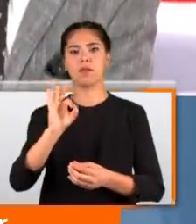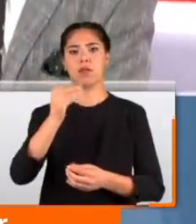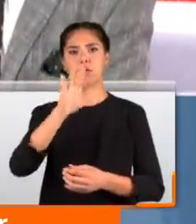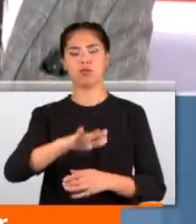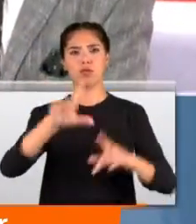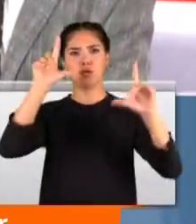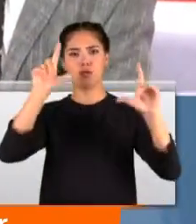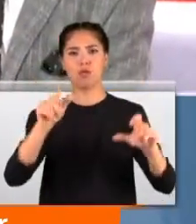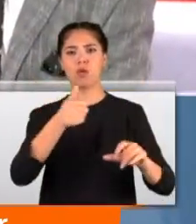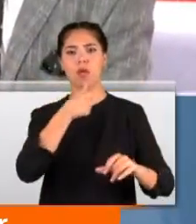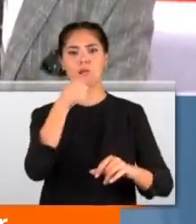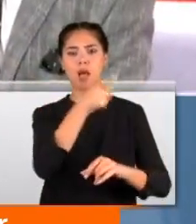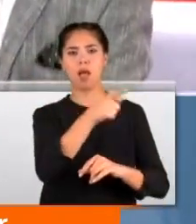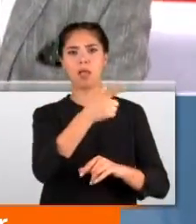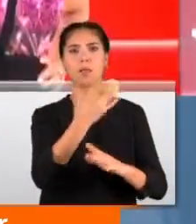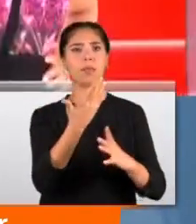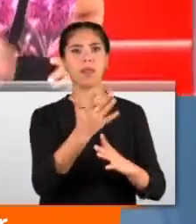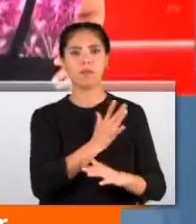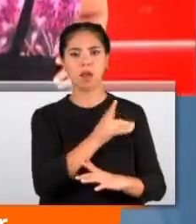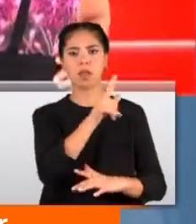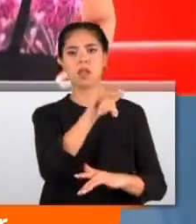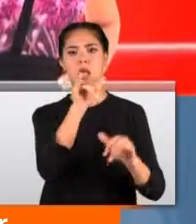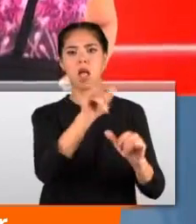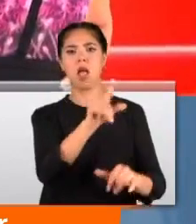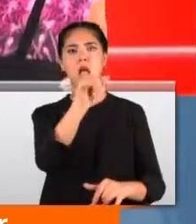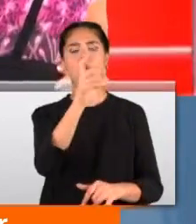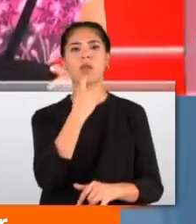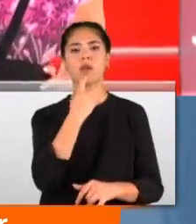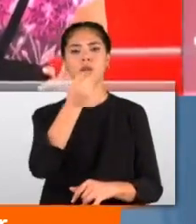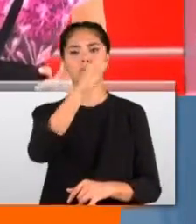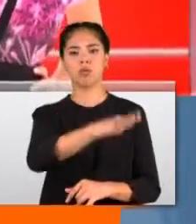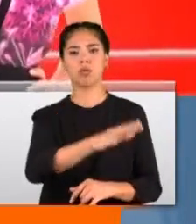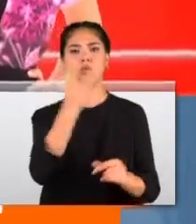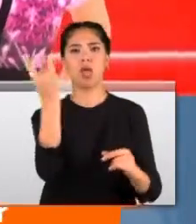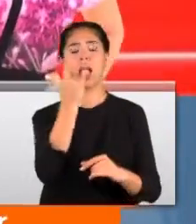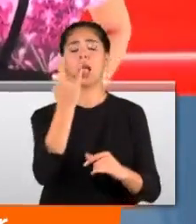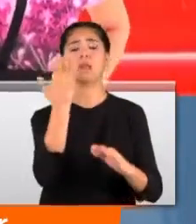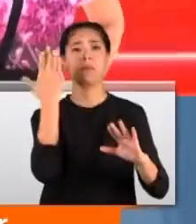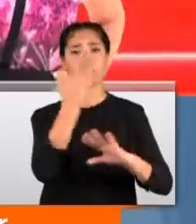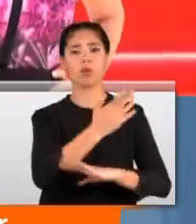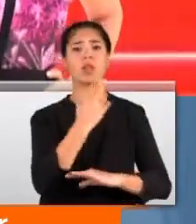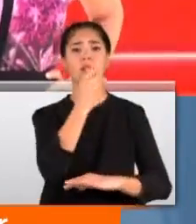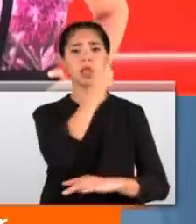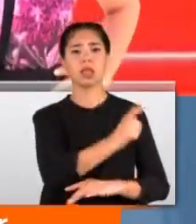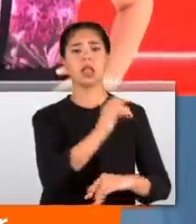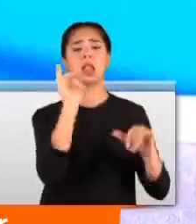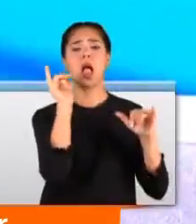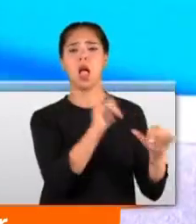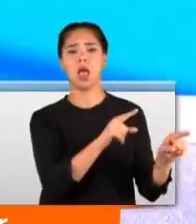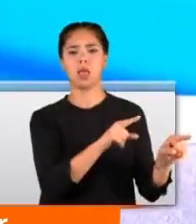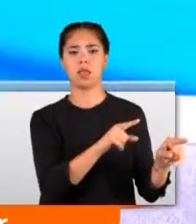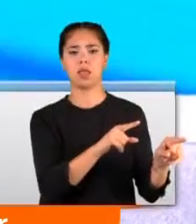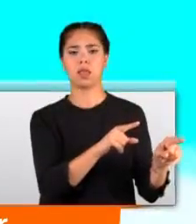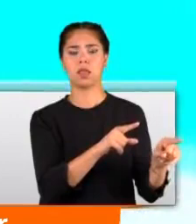çocukla fotoğraftaki adamın durumu neyse, 14 yaşındaki çocuğu gece kulübüne götüren aynı kadının da durumu aynı.